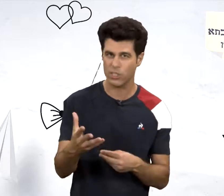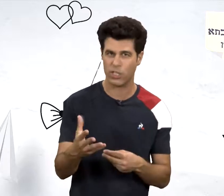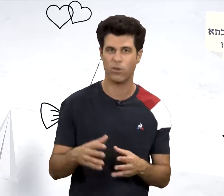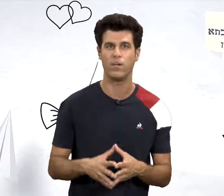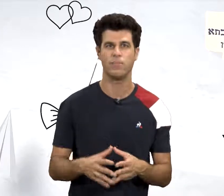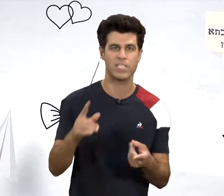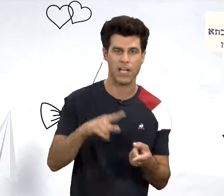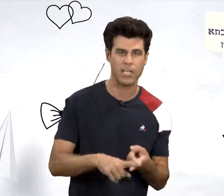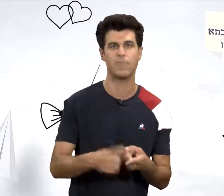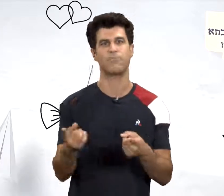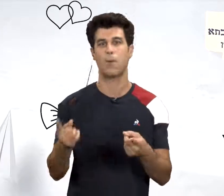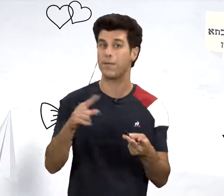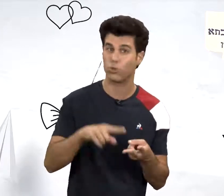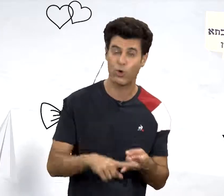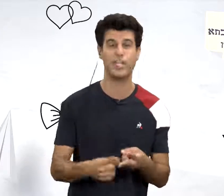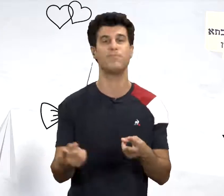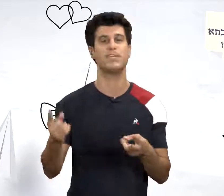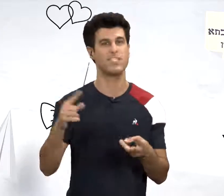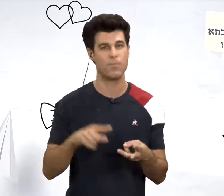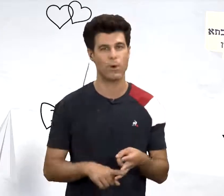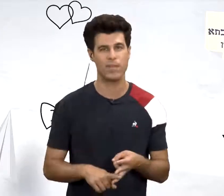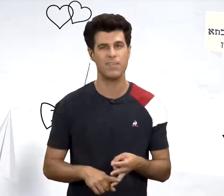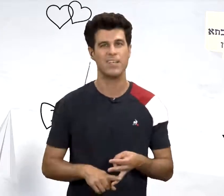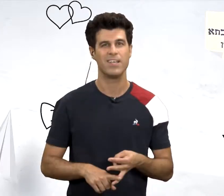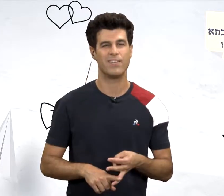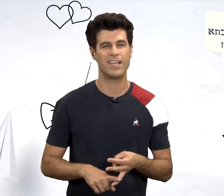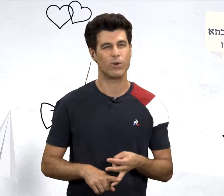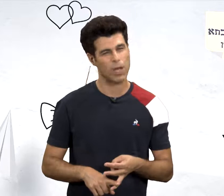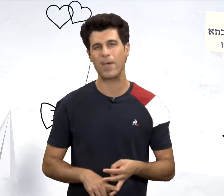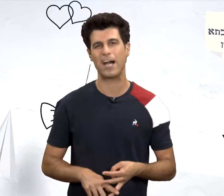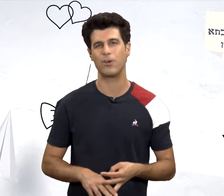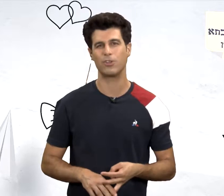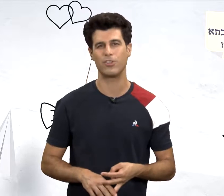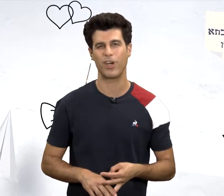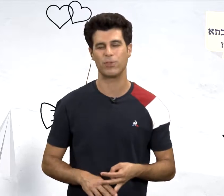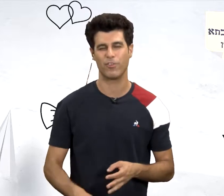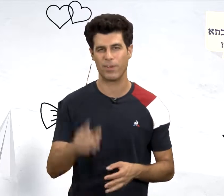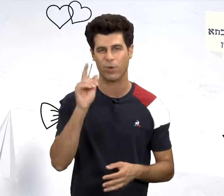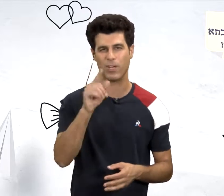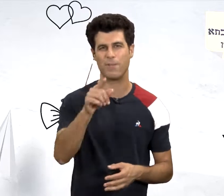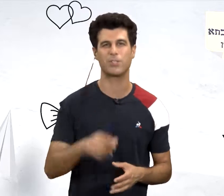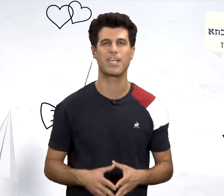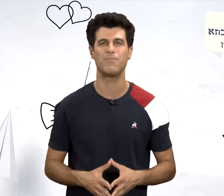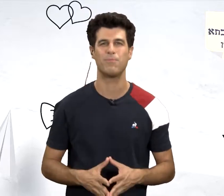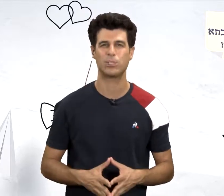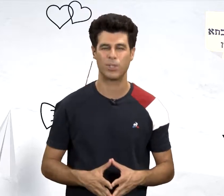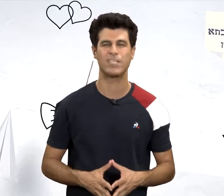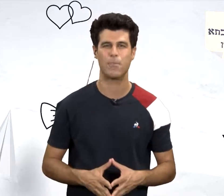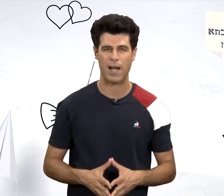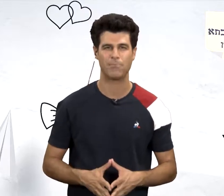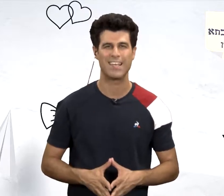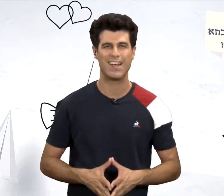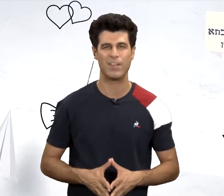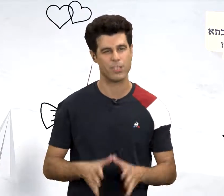שקשורה לגיל שלו. משחקים, מתכונים, סיפורים. ועוד הרבה רעיונות ודברים טובים, אנחנו נלמד אתכם